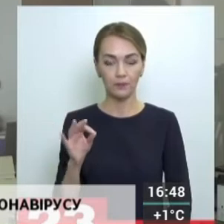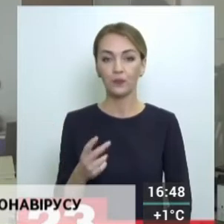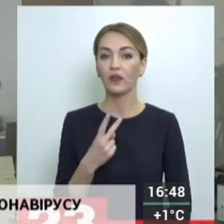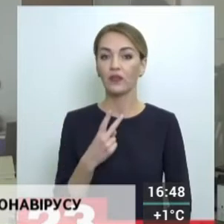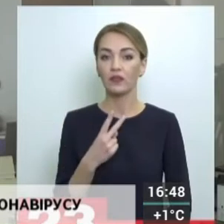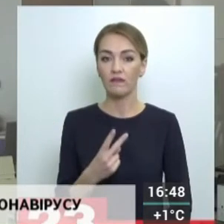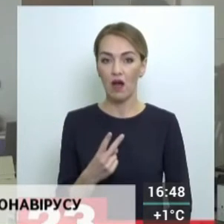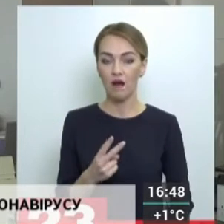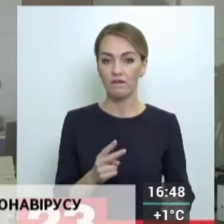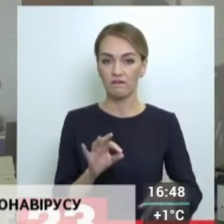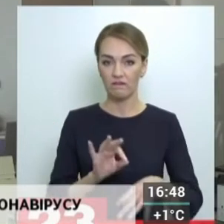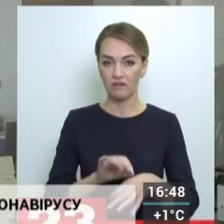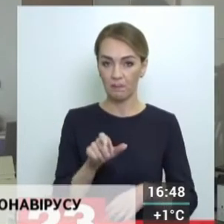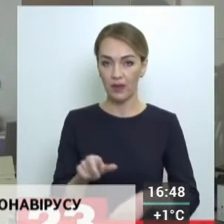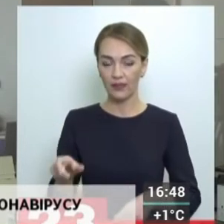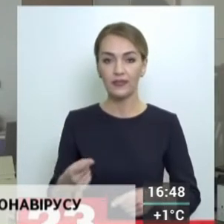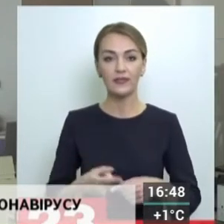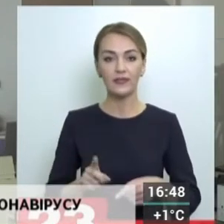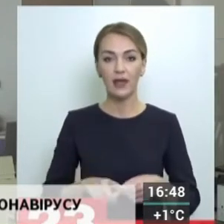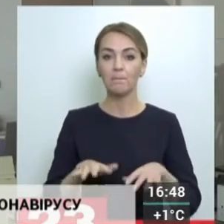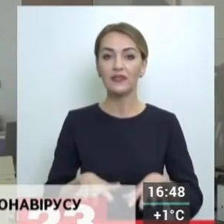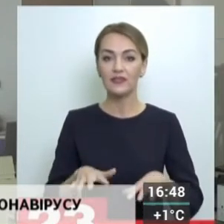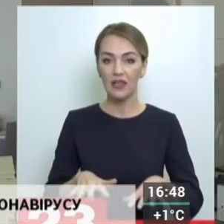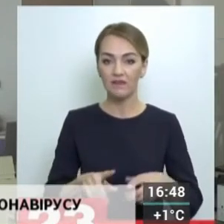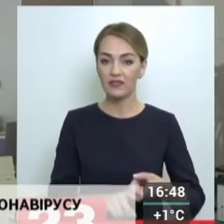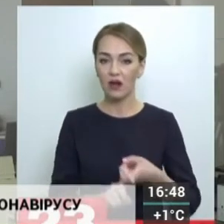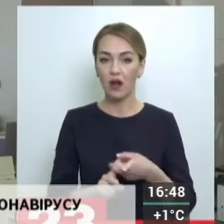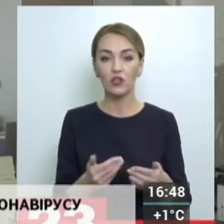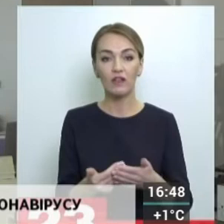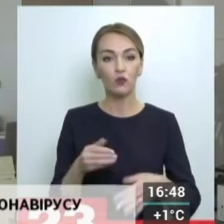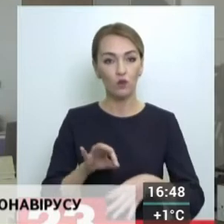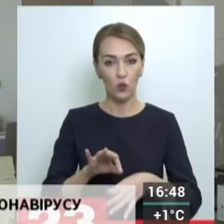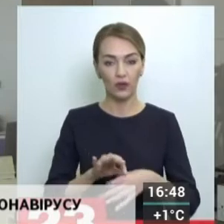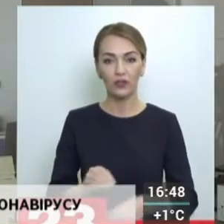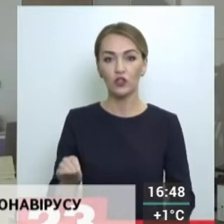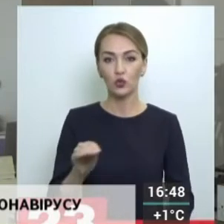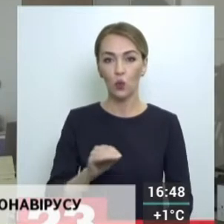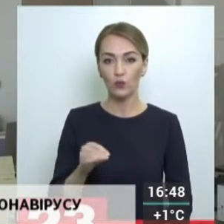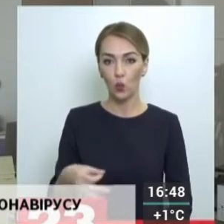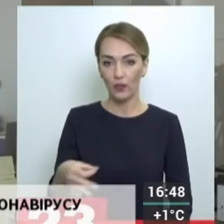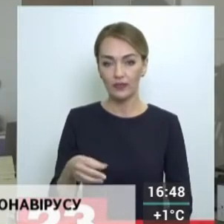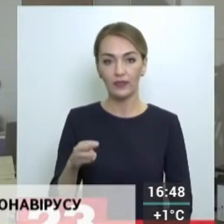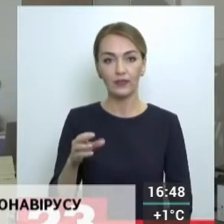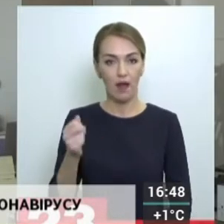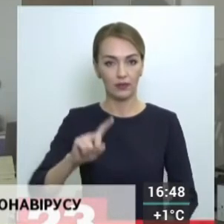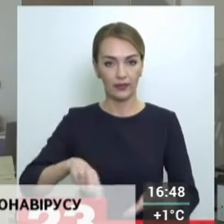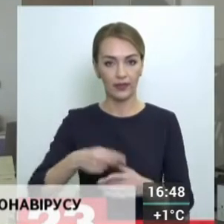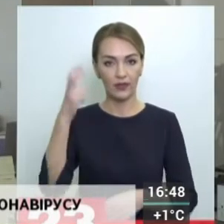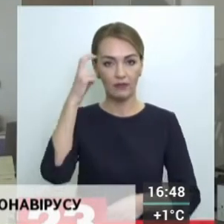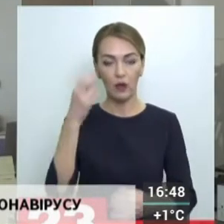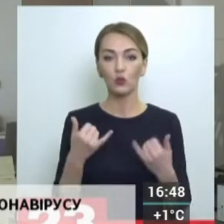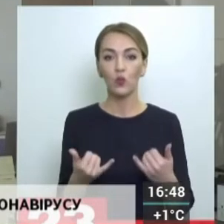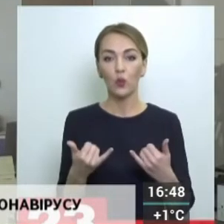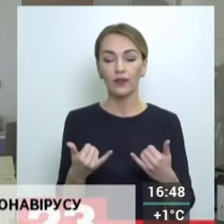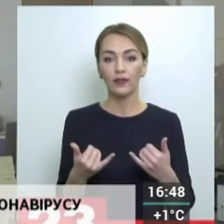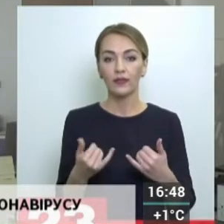Два випадки – це місцеве зараження від хворих Житомирської області та Києва. Сьогодні